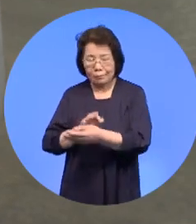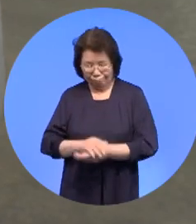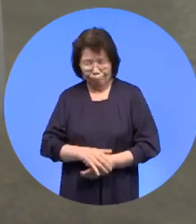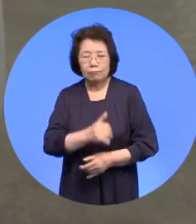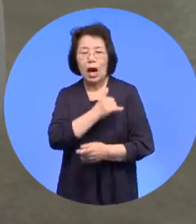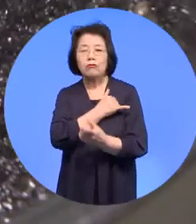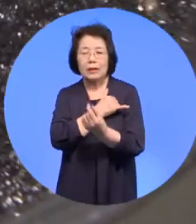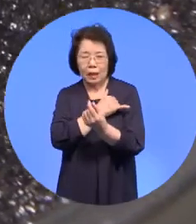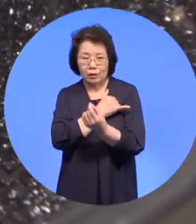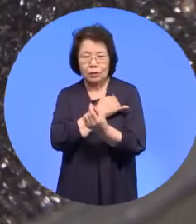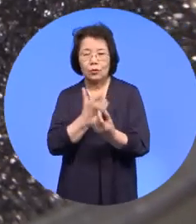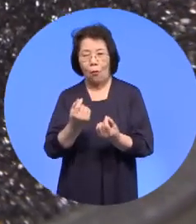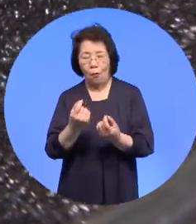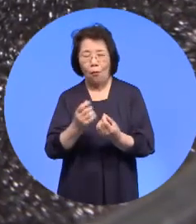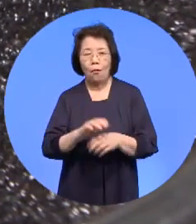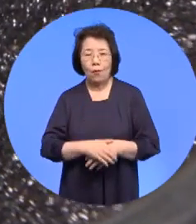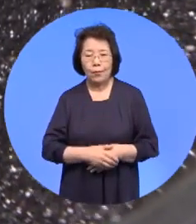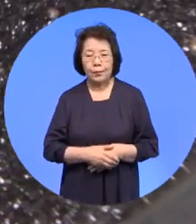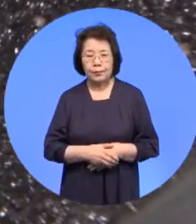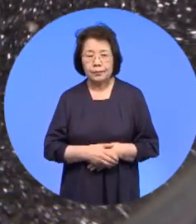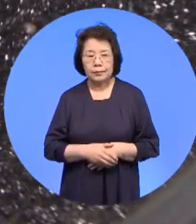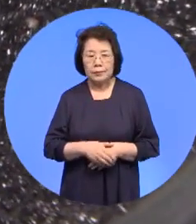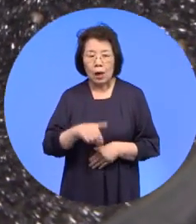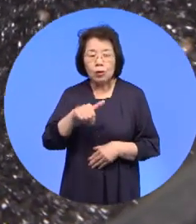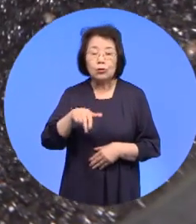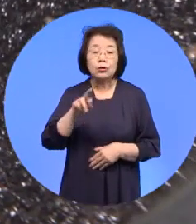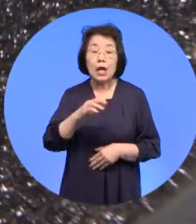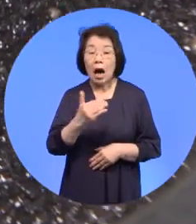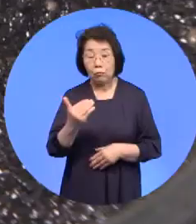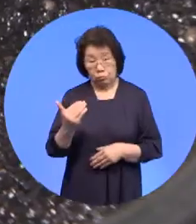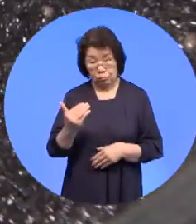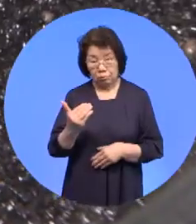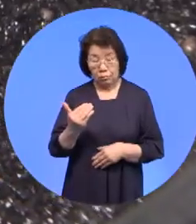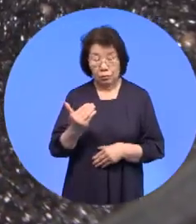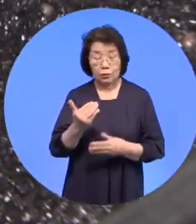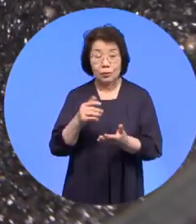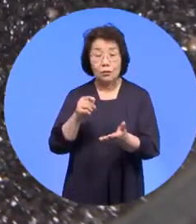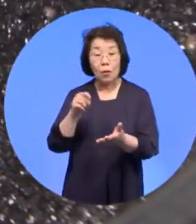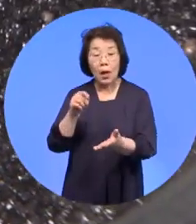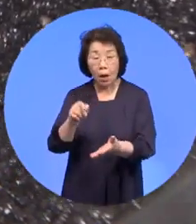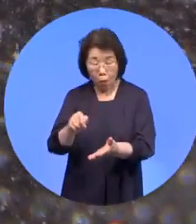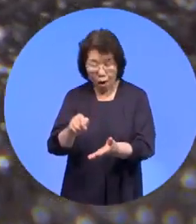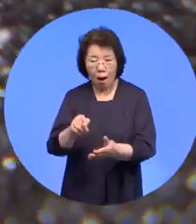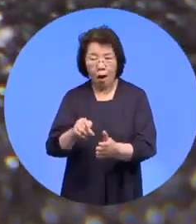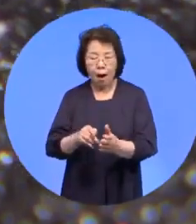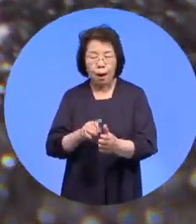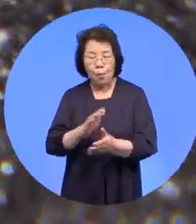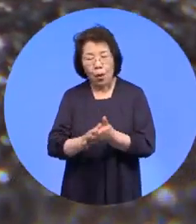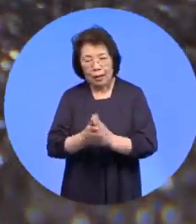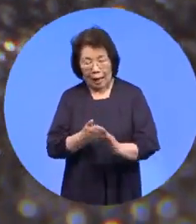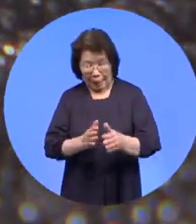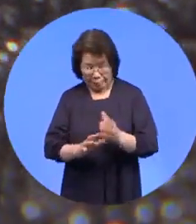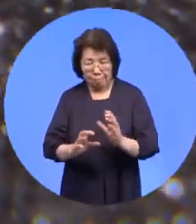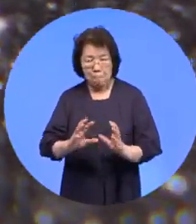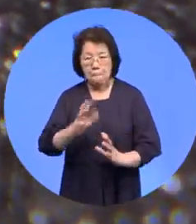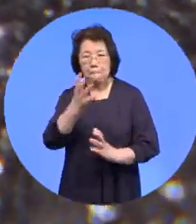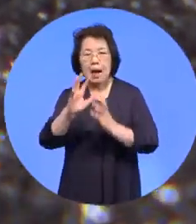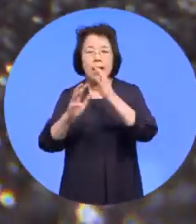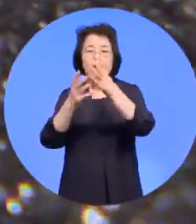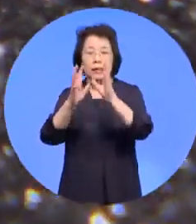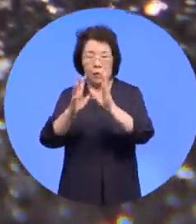に立つ役に立つてそしてこれが焼却灰をさらに高温で溶かしたスラグ